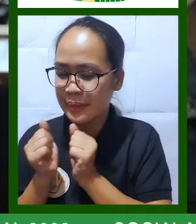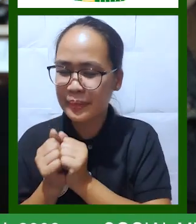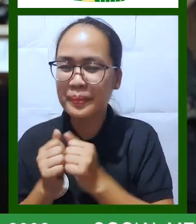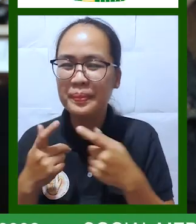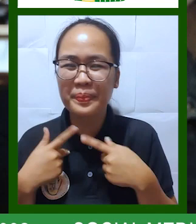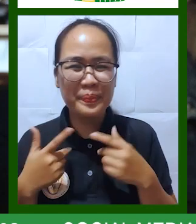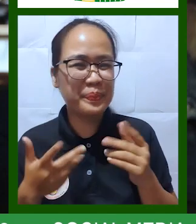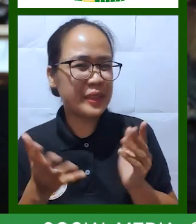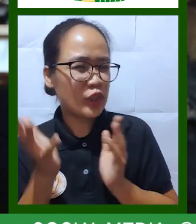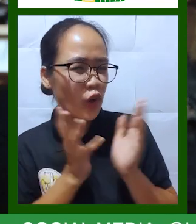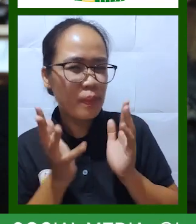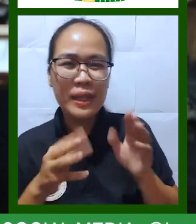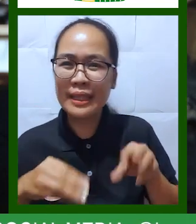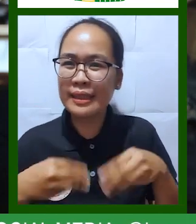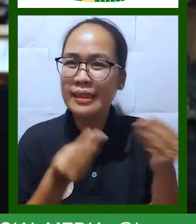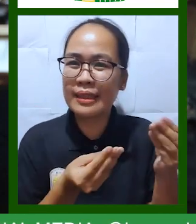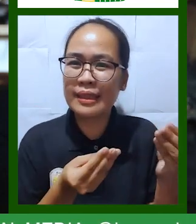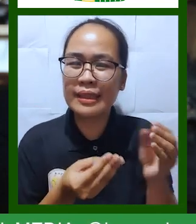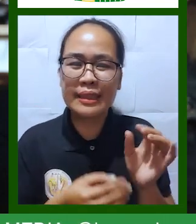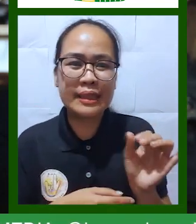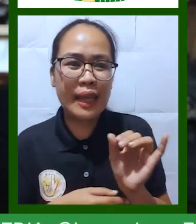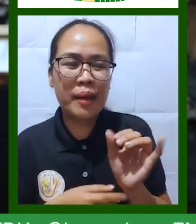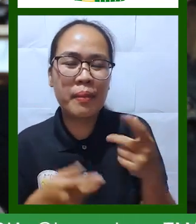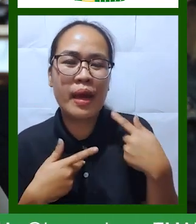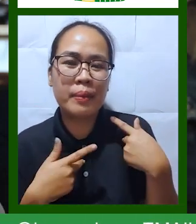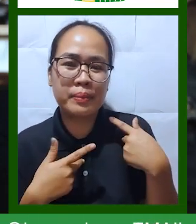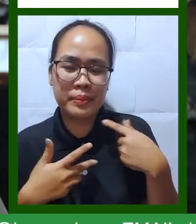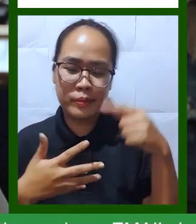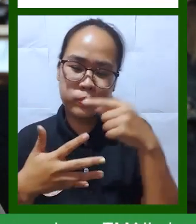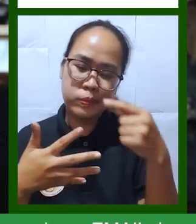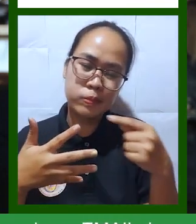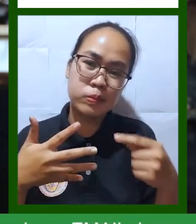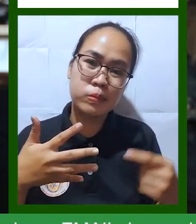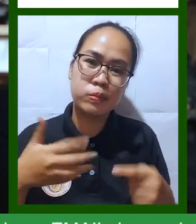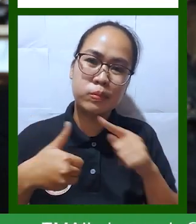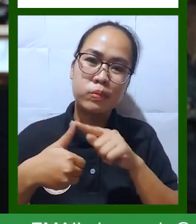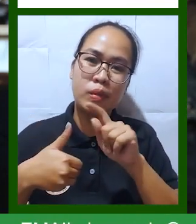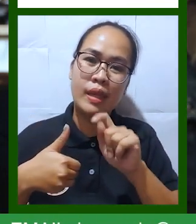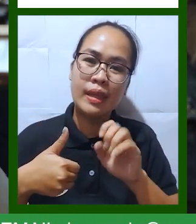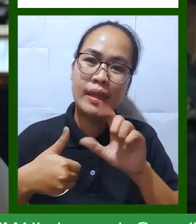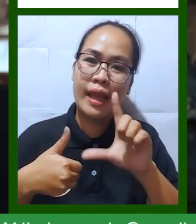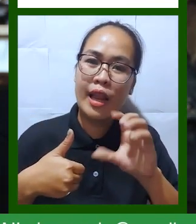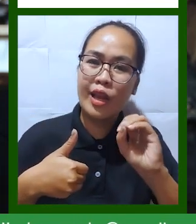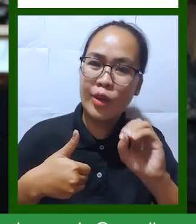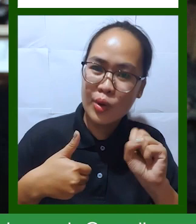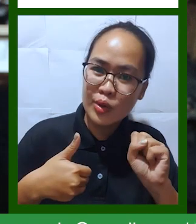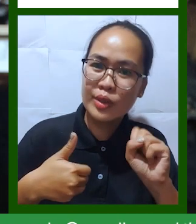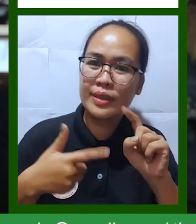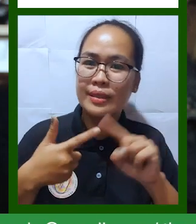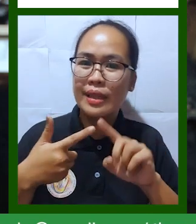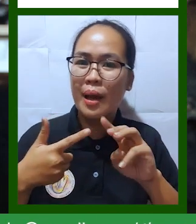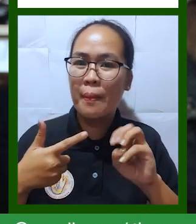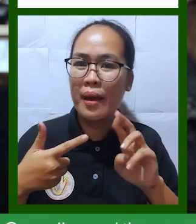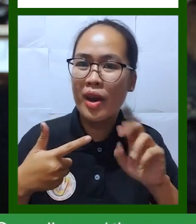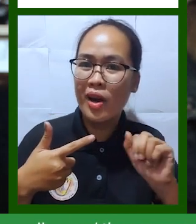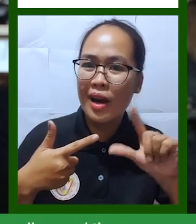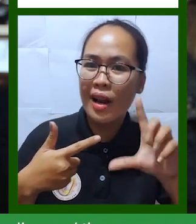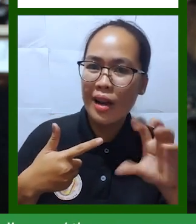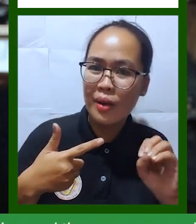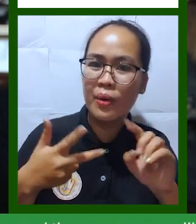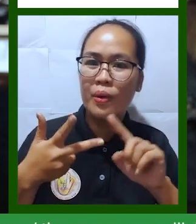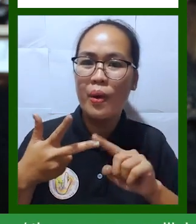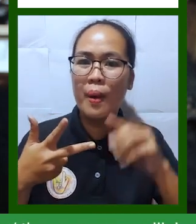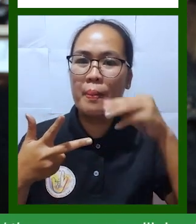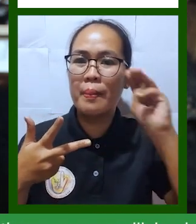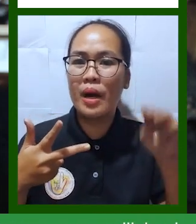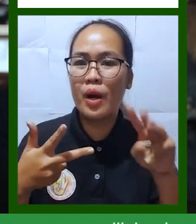mga service providers, no? Utilities providers tulad ng mga iba't ibang mga telcos, ang Meralco, kasama po natin dyan, ang Manila